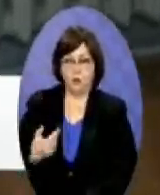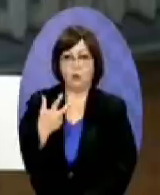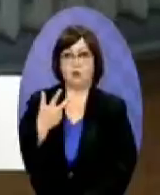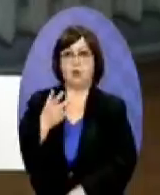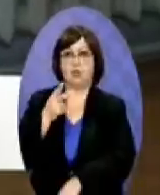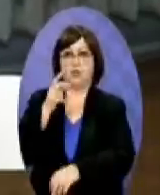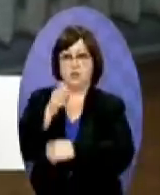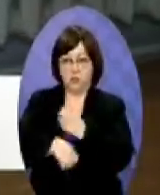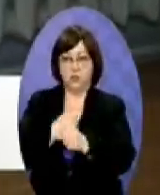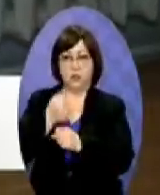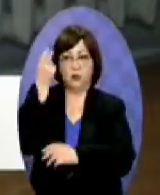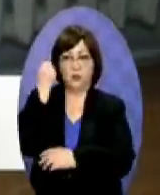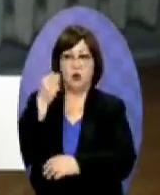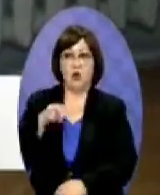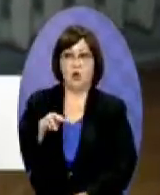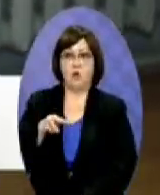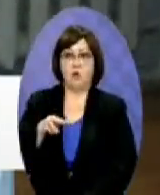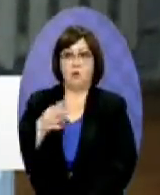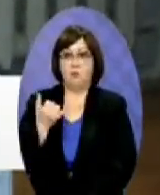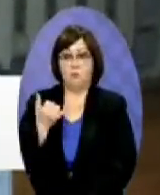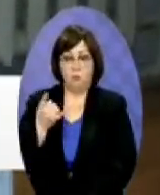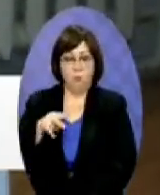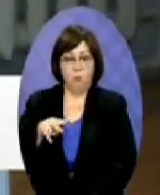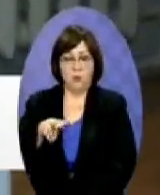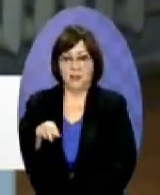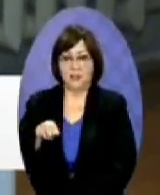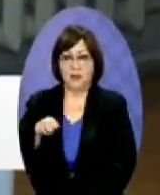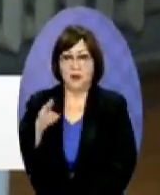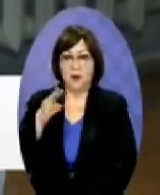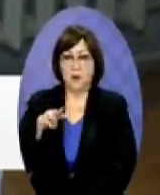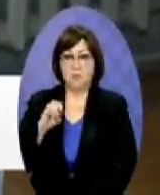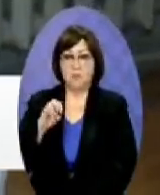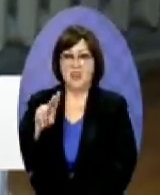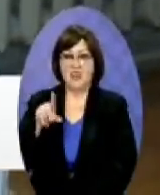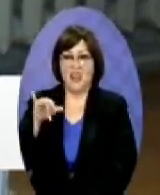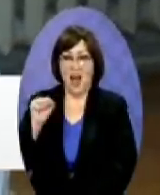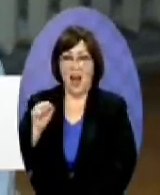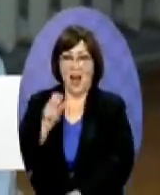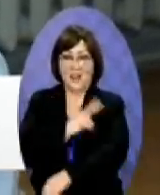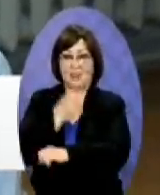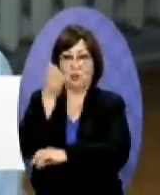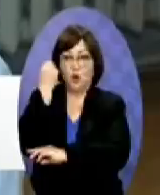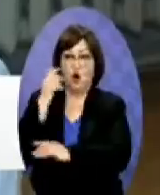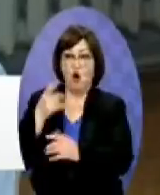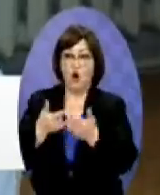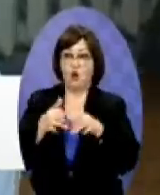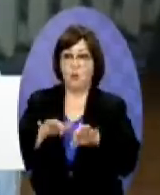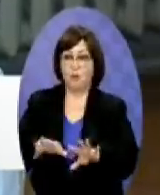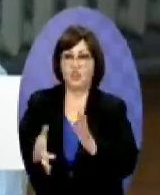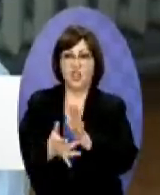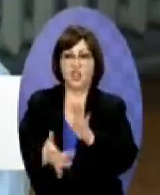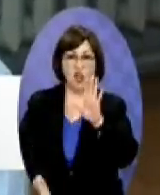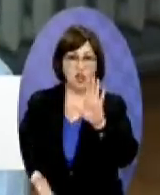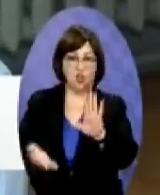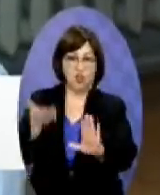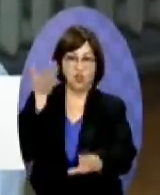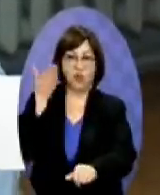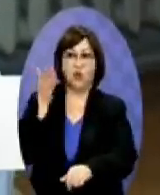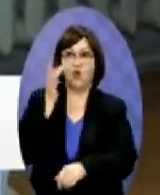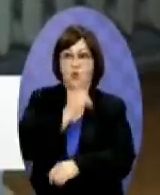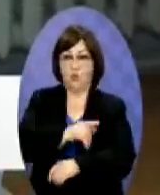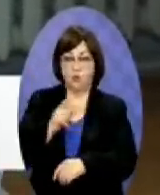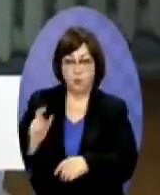суралцж байгаа. Веб мультимедиа нэгэн ангийн сурагч. Ирээдүйд одоо компьютер технологи илүү хөгжиж байгаа тоолбол хүмүүст одоо